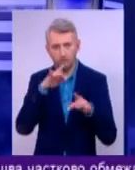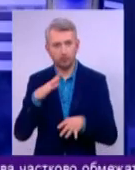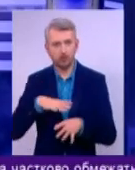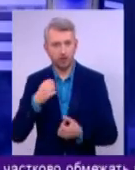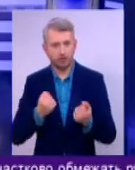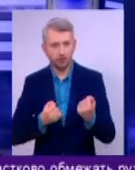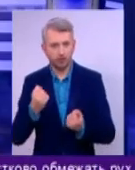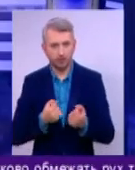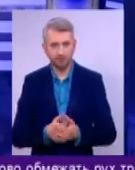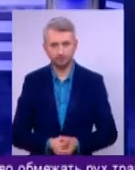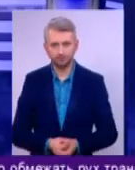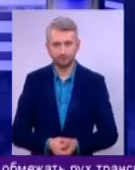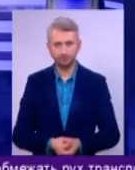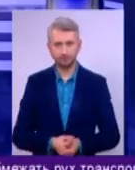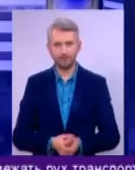водіям.